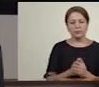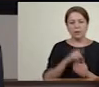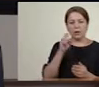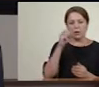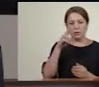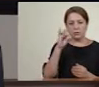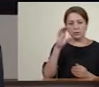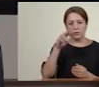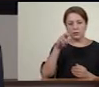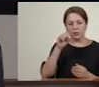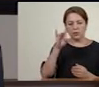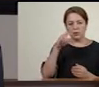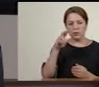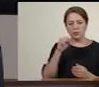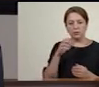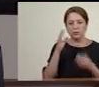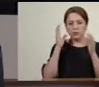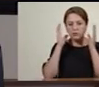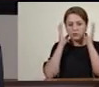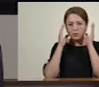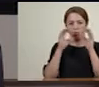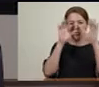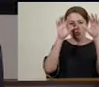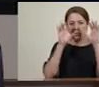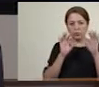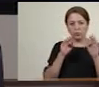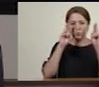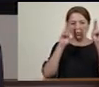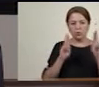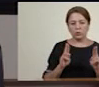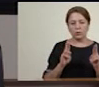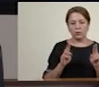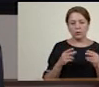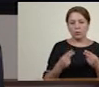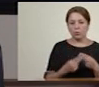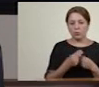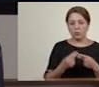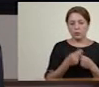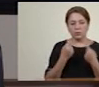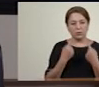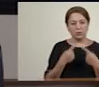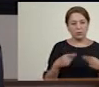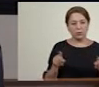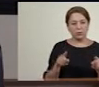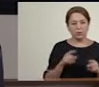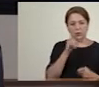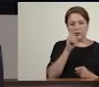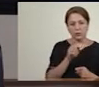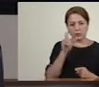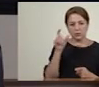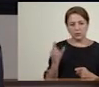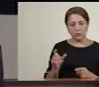Hadislarda Islom qonun-qoidalarini o'rganishdan boshqa insonning